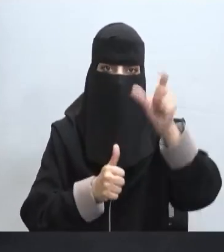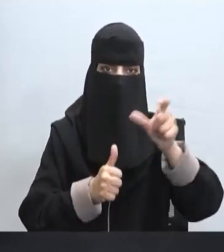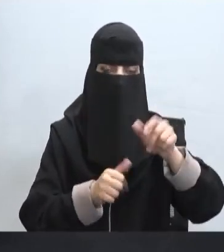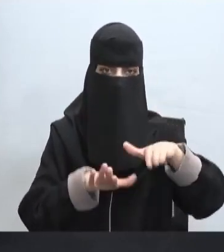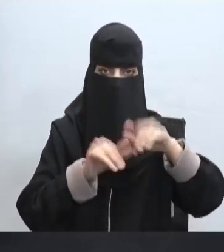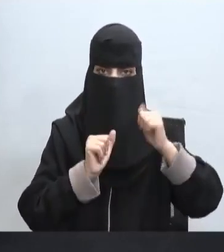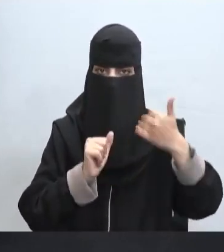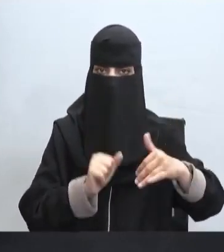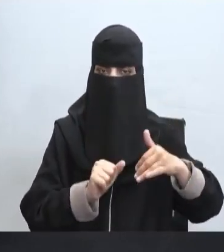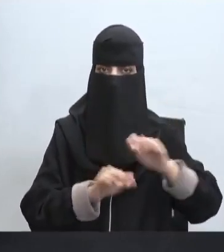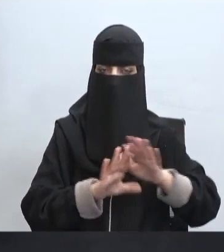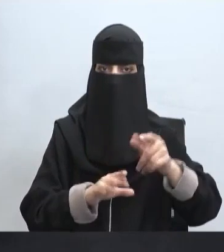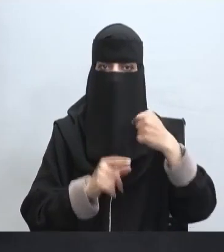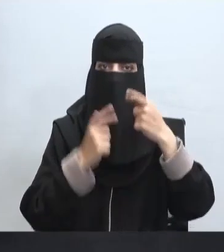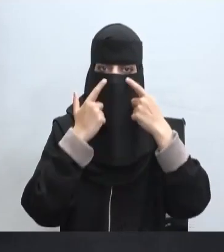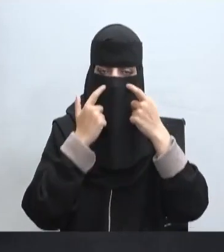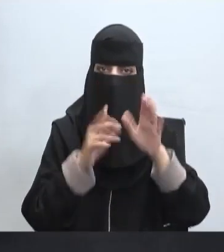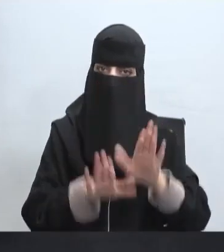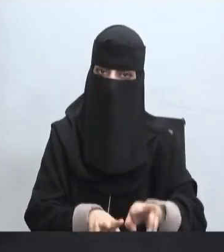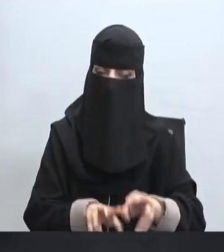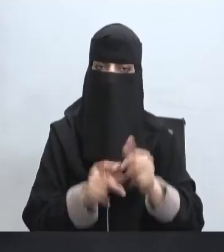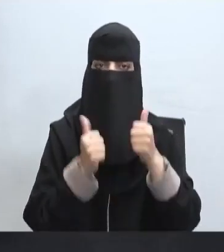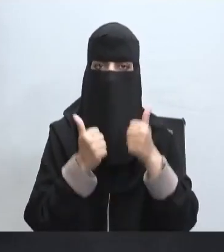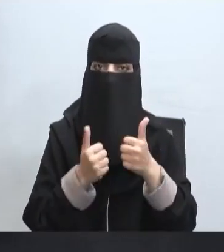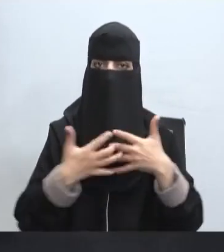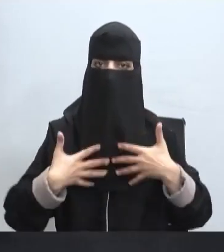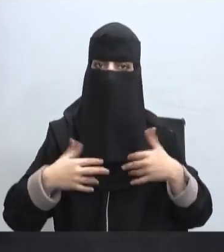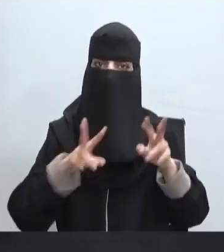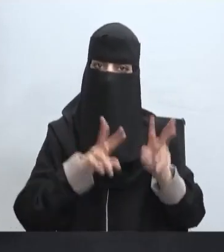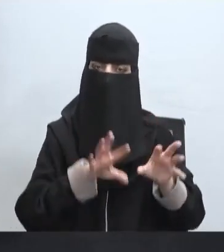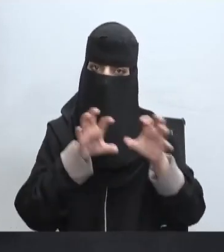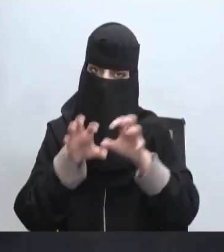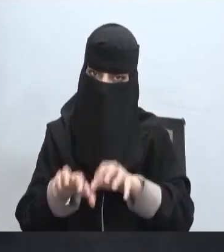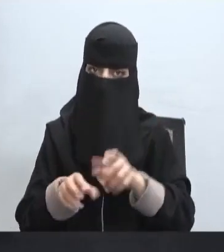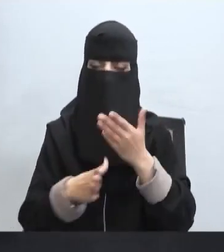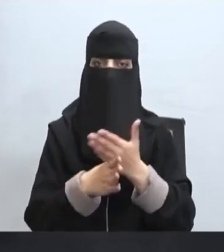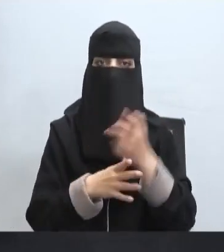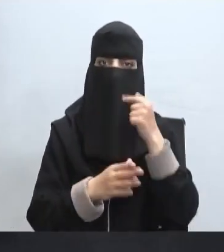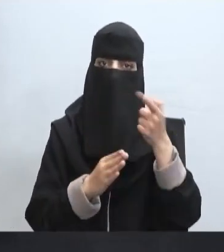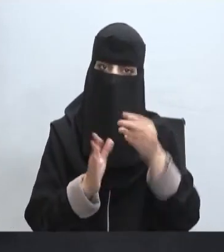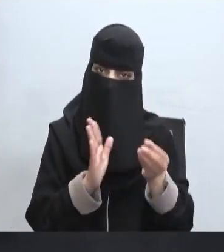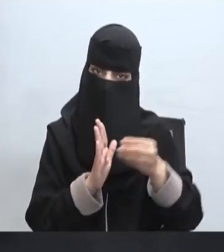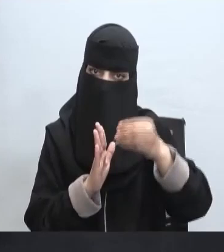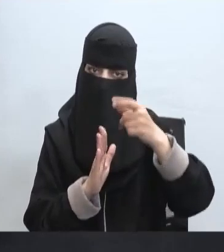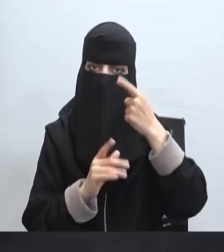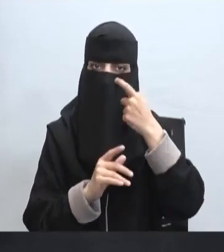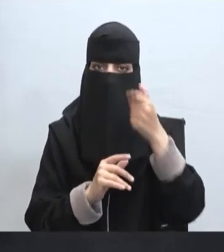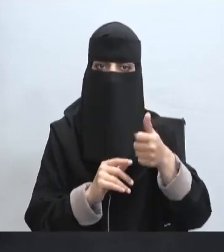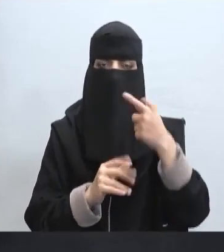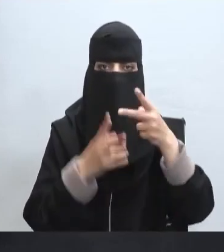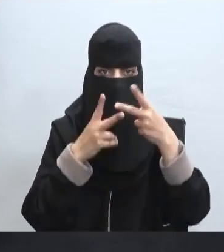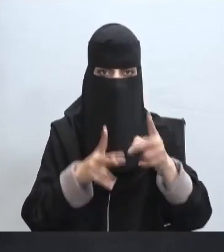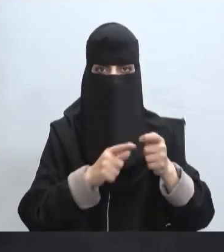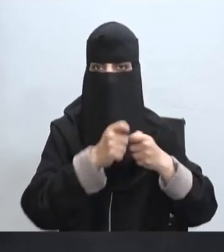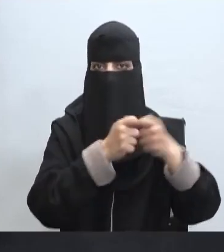يعيشوا تلك الحياه التي يريدونها لكن متى ما اردنا بزياده وتحسين تلك المعيشه نبدا